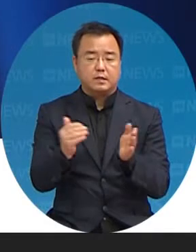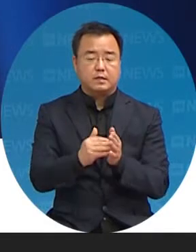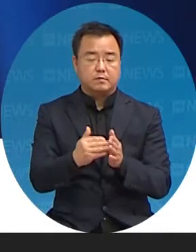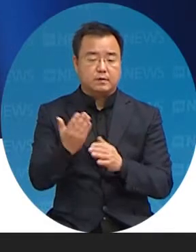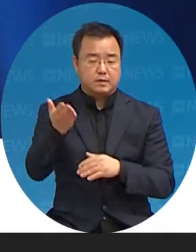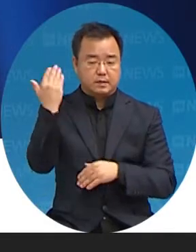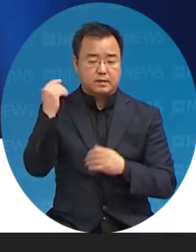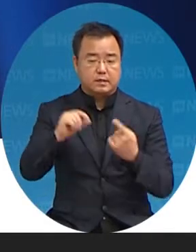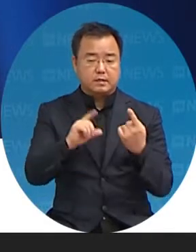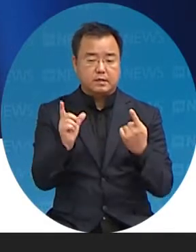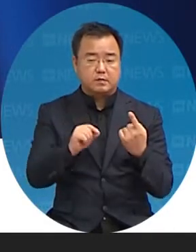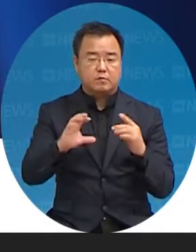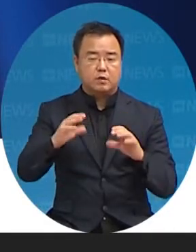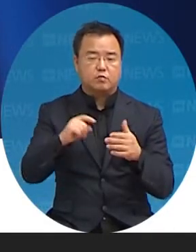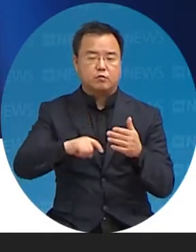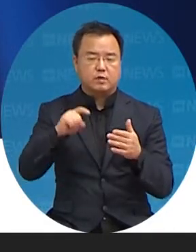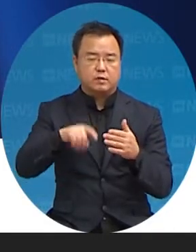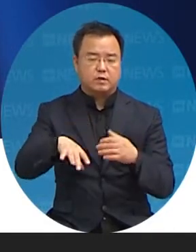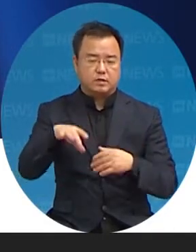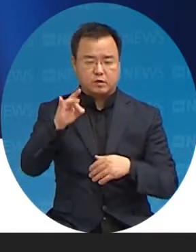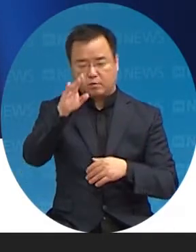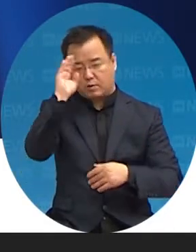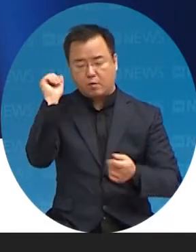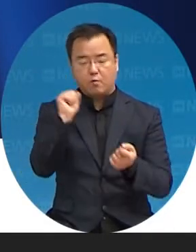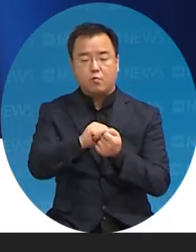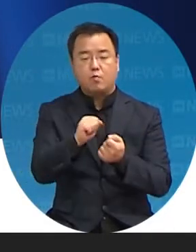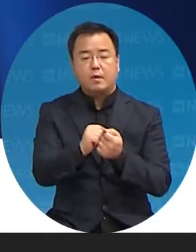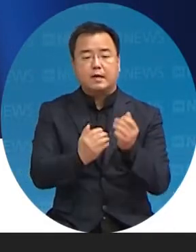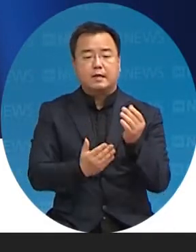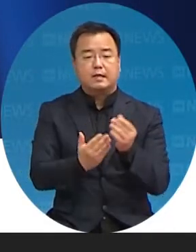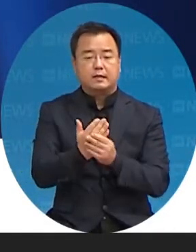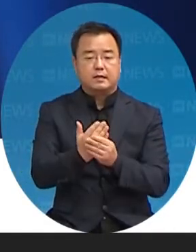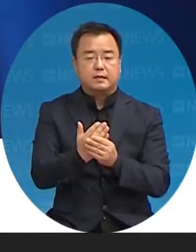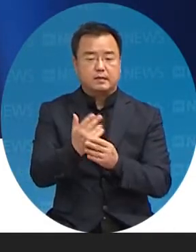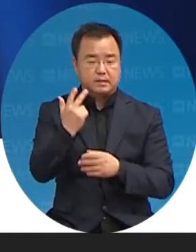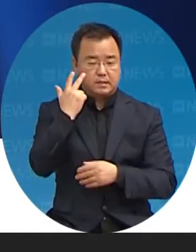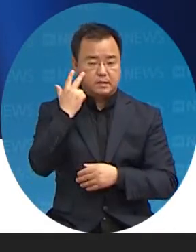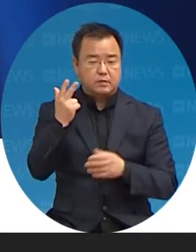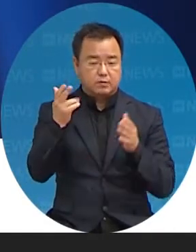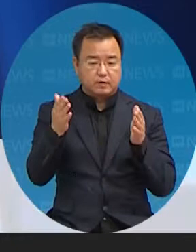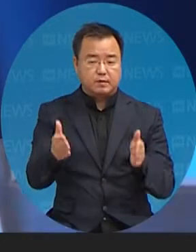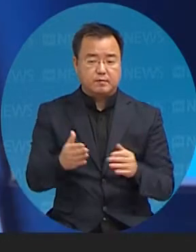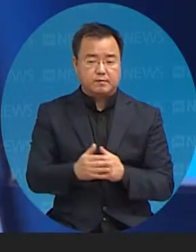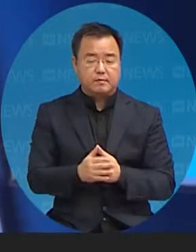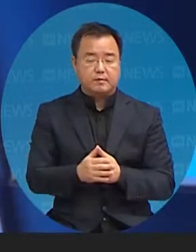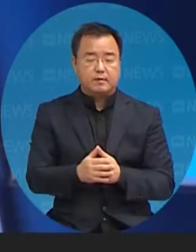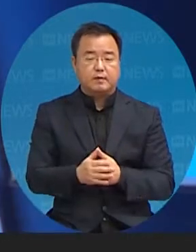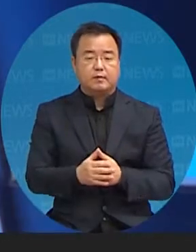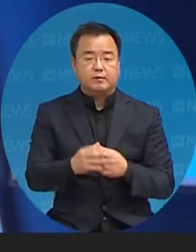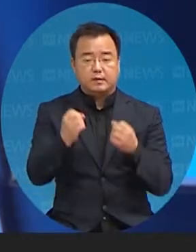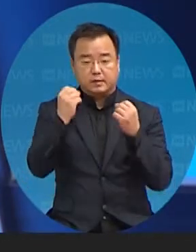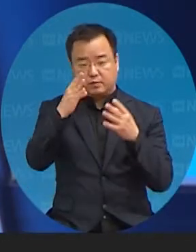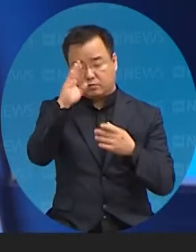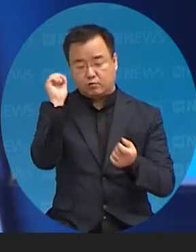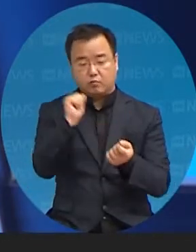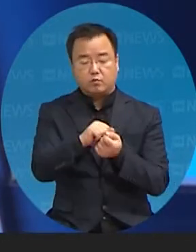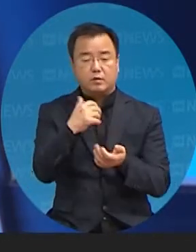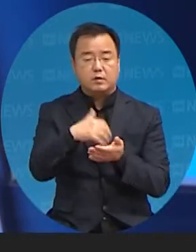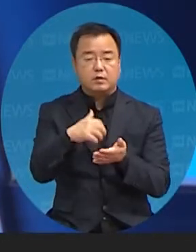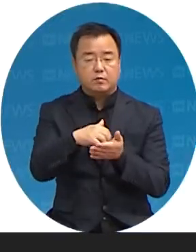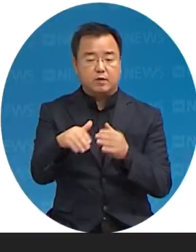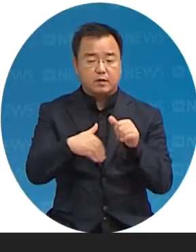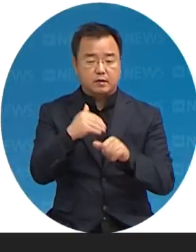지난 1월 국내에서 첫 확진 자가 발생한 뒤로 약 7개월 만인 데요 신규 확 진짜 추이를 살펴 보면요